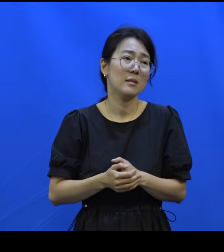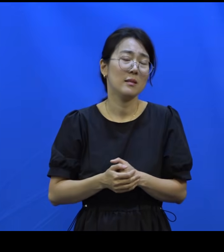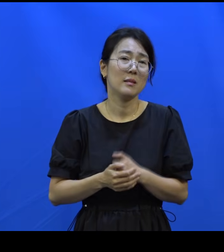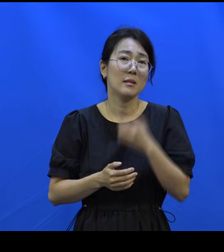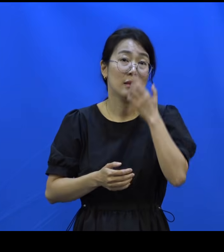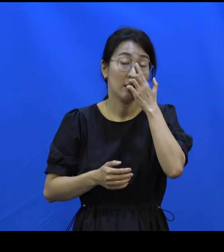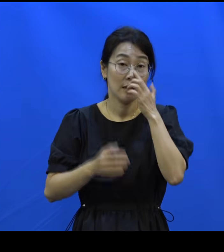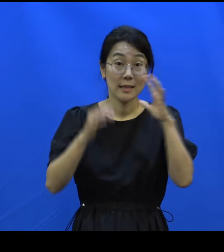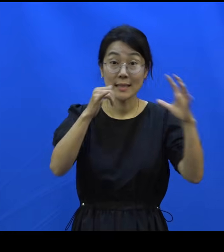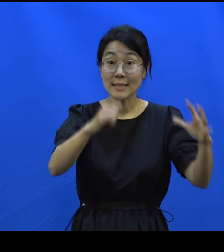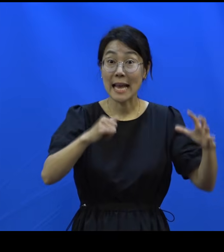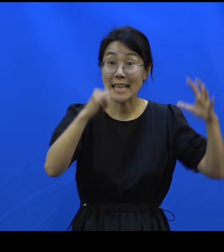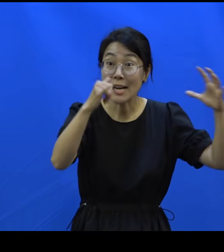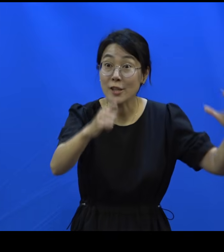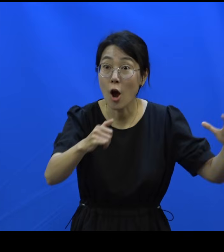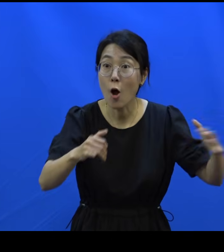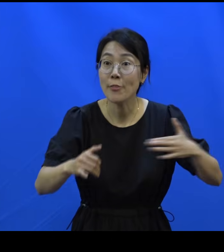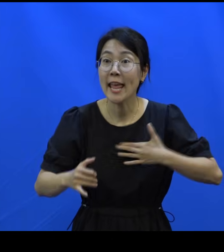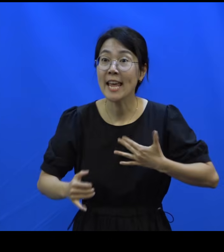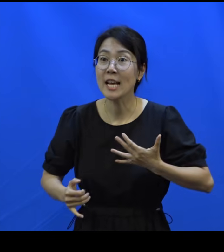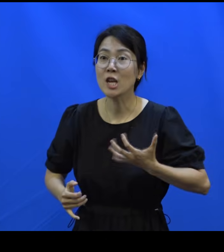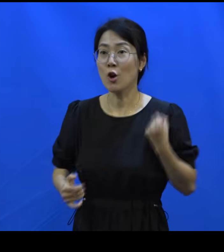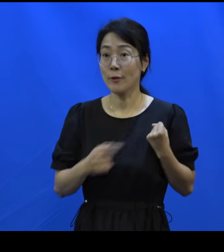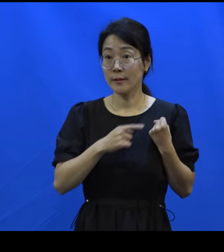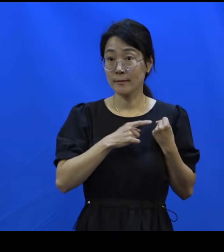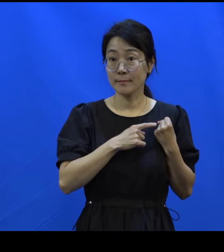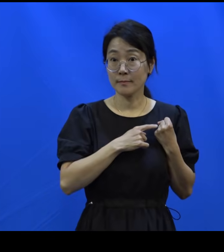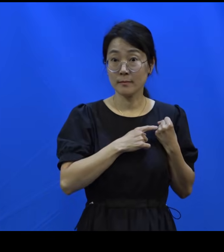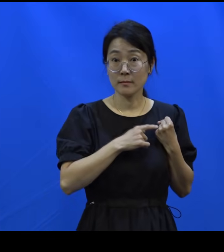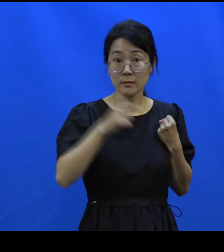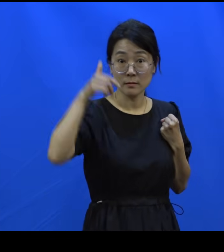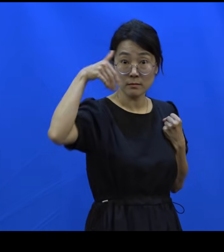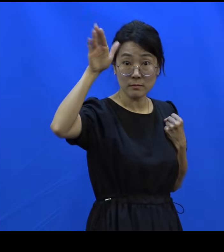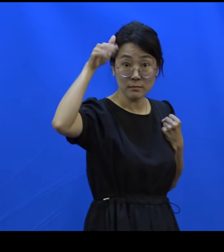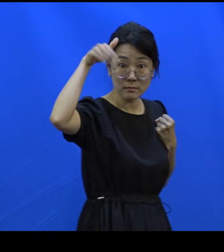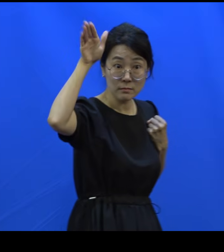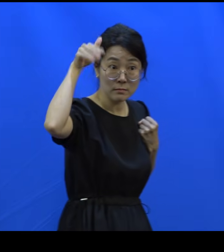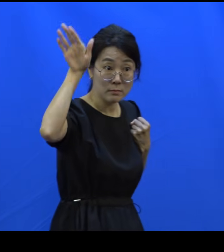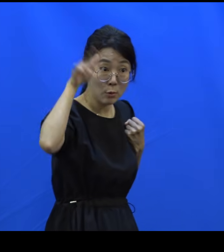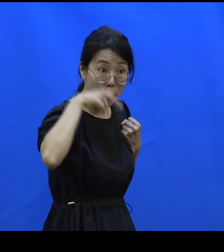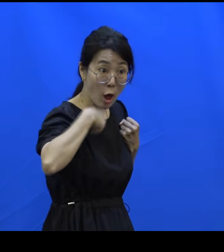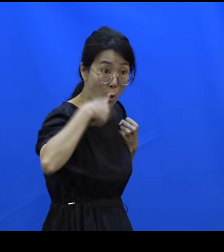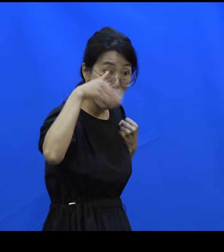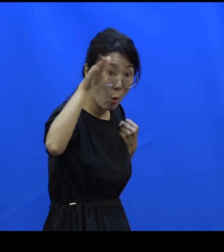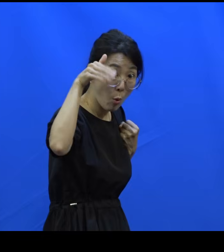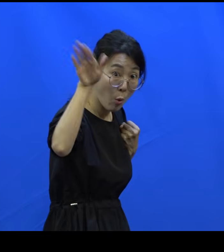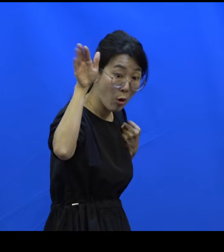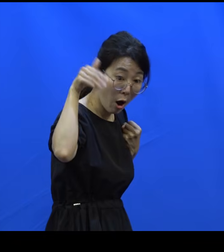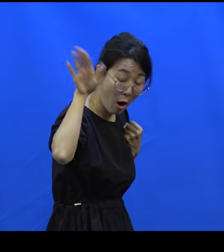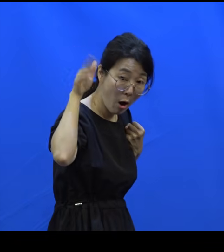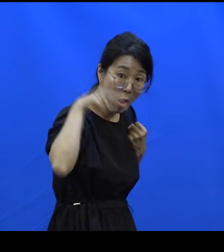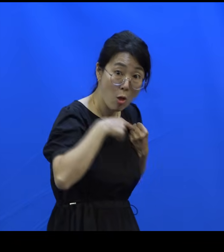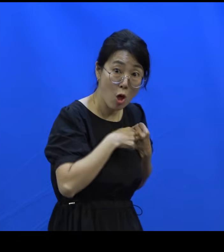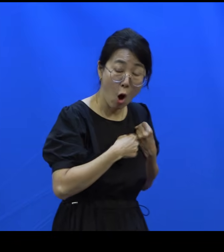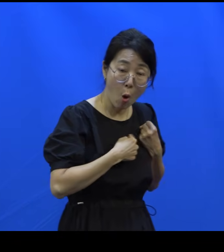내 것 분명하잖아요. 내 것. 아무도 손 못 대요. 내 돈, 내 돈이야, 내 거야. 여러분,